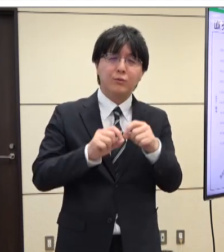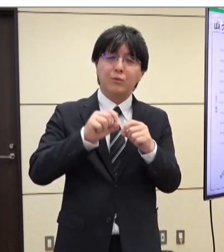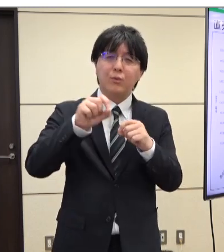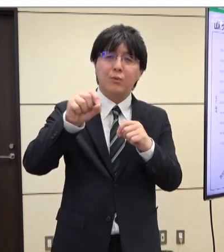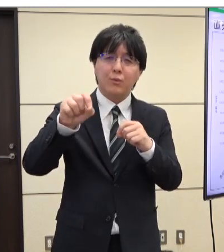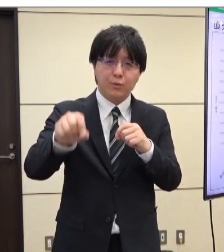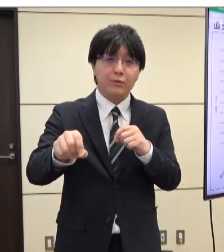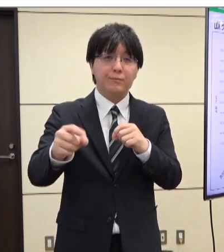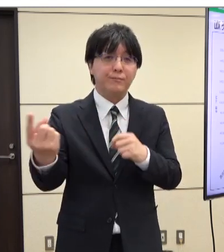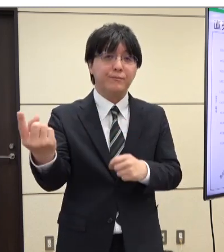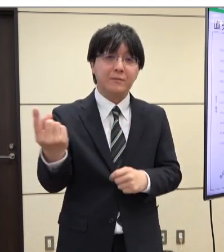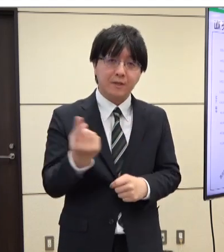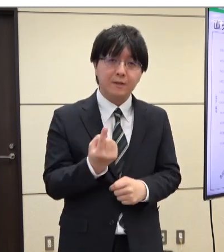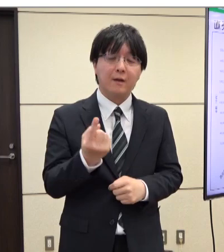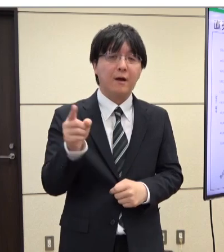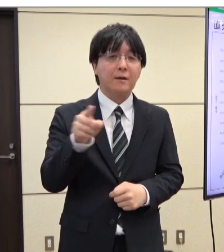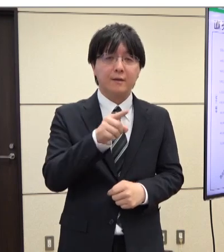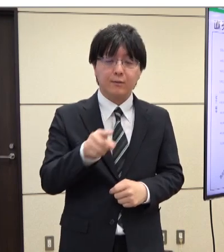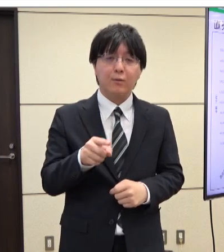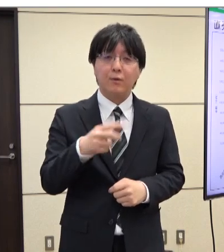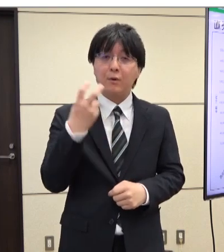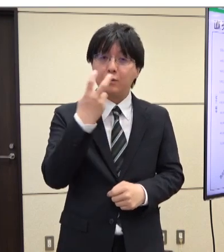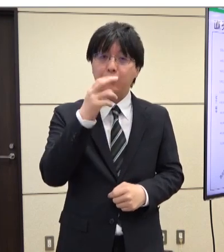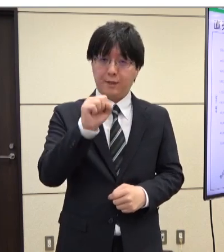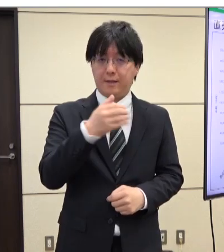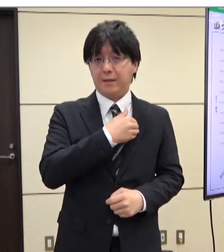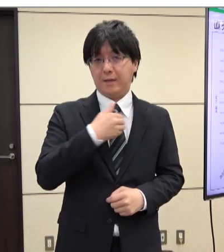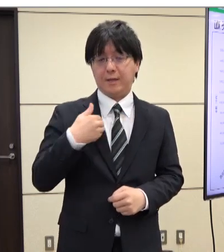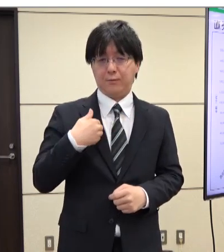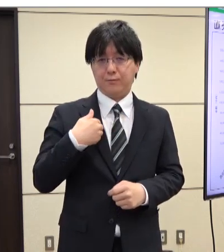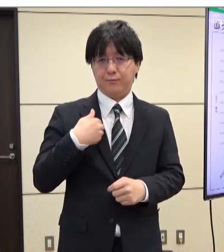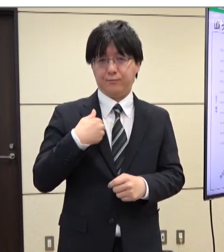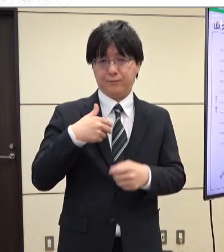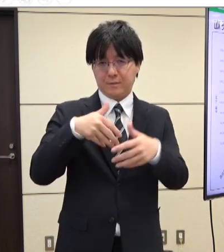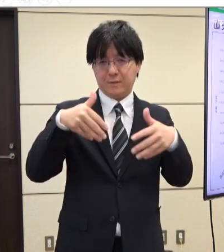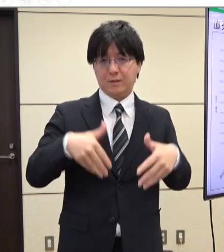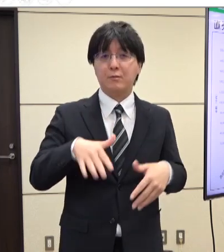という調査ができる仕組みになってまして、それを活用して、